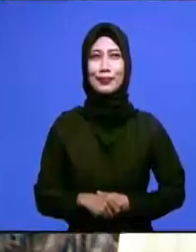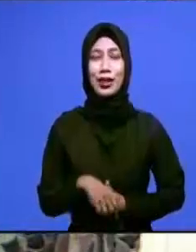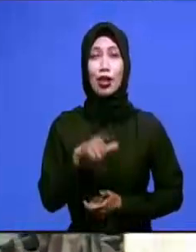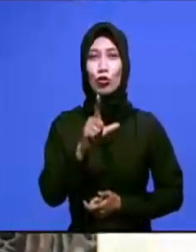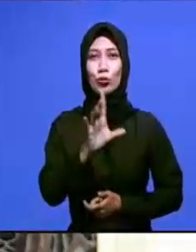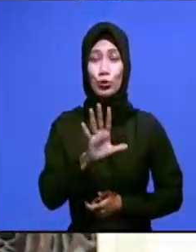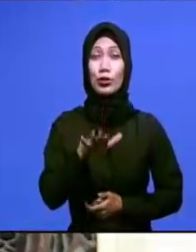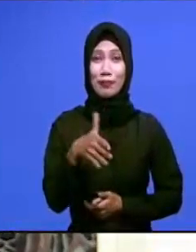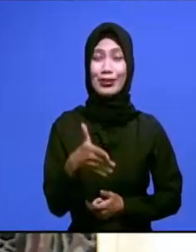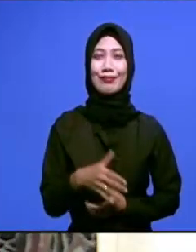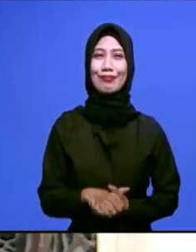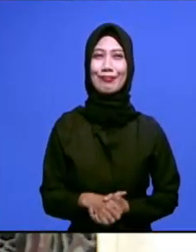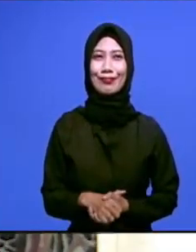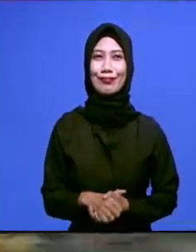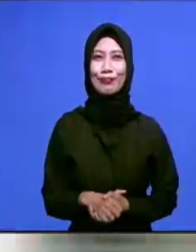75 ya.